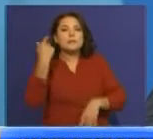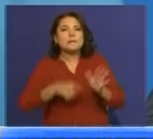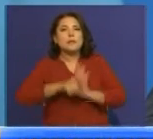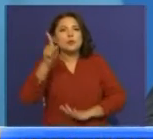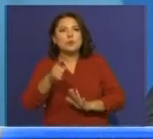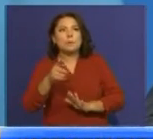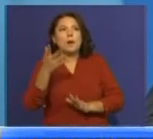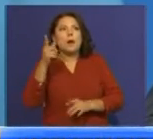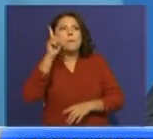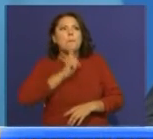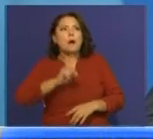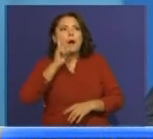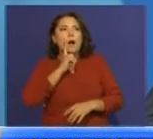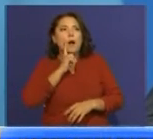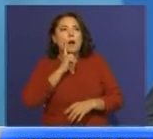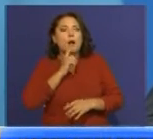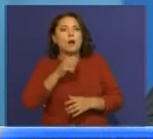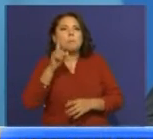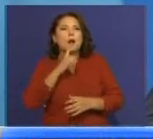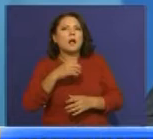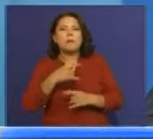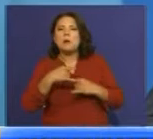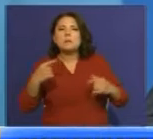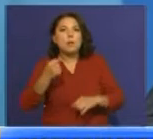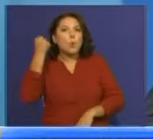Давайте начнем, пока по столу кулаком